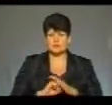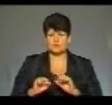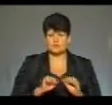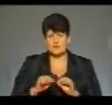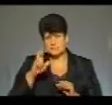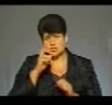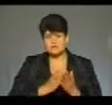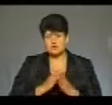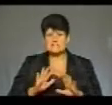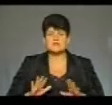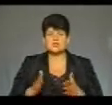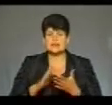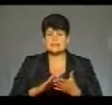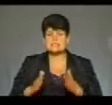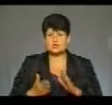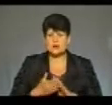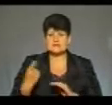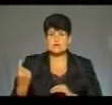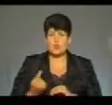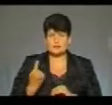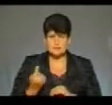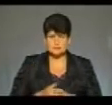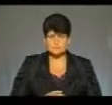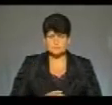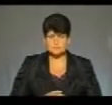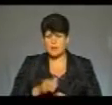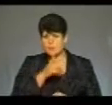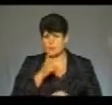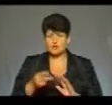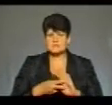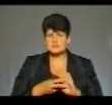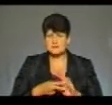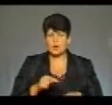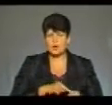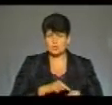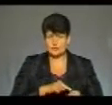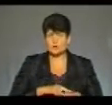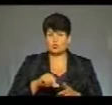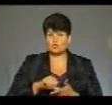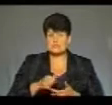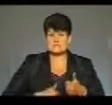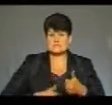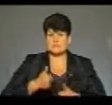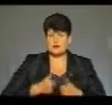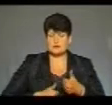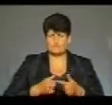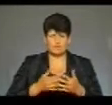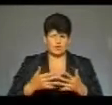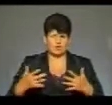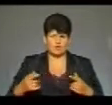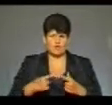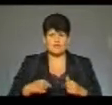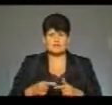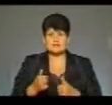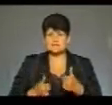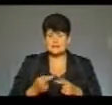Державної служби з надзвичайних ситуацій області. Протягом 7 годин учасники змагатимуться у кількох видах